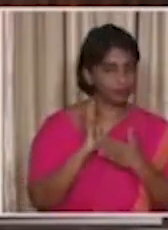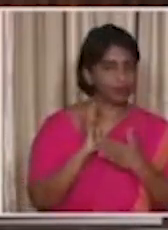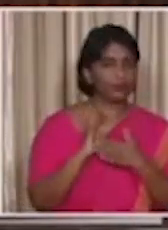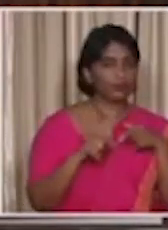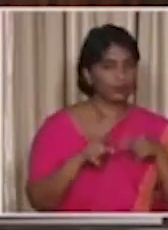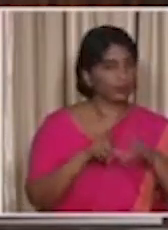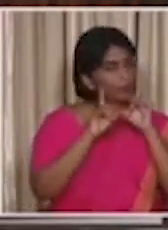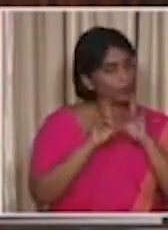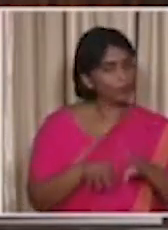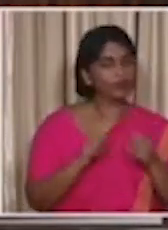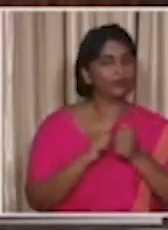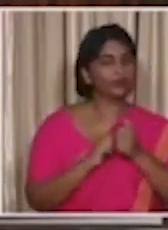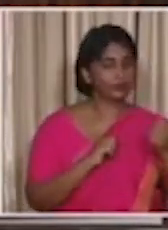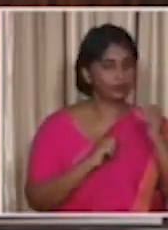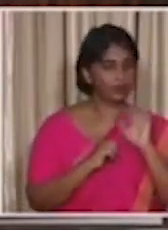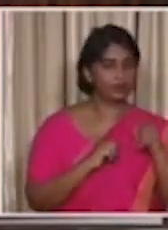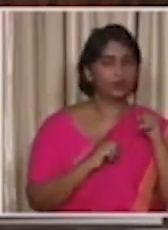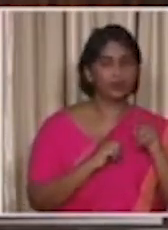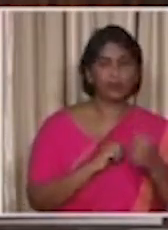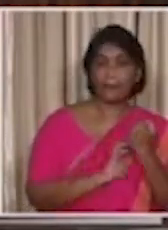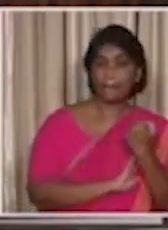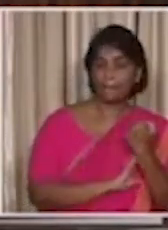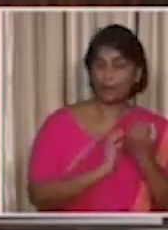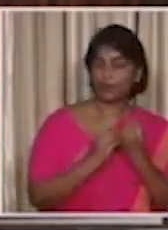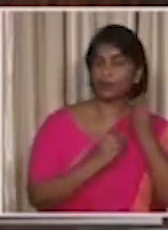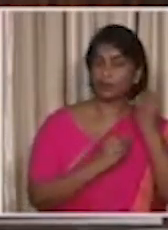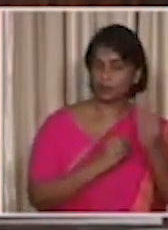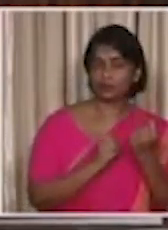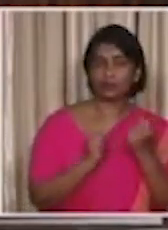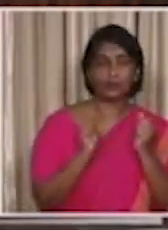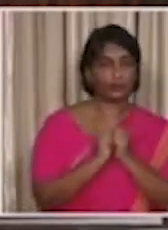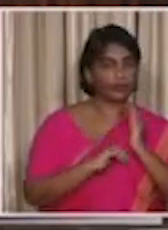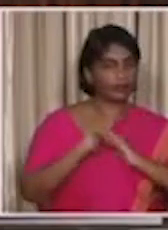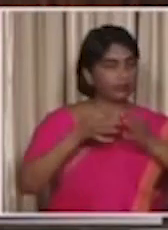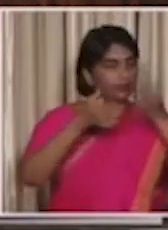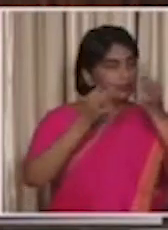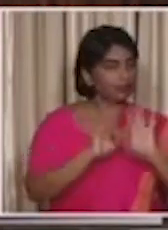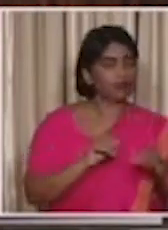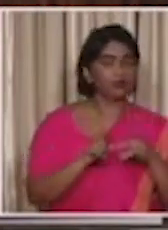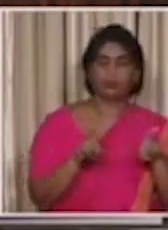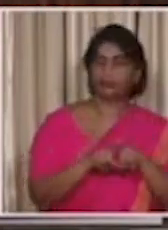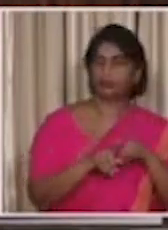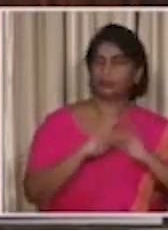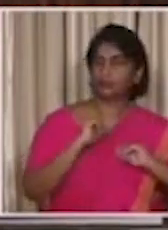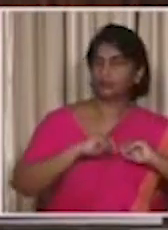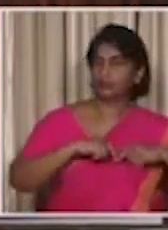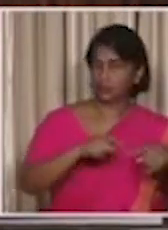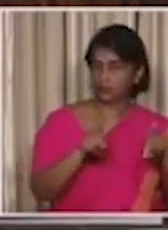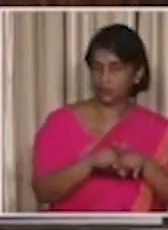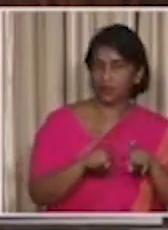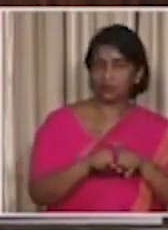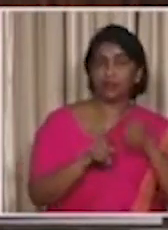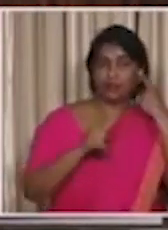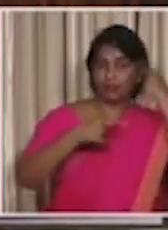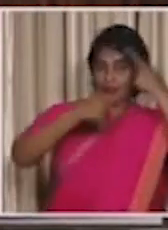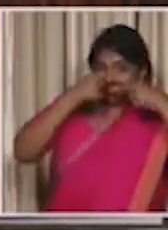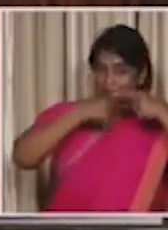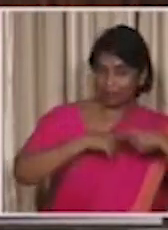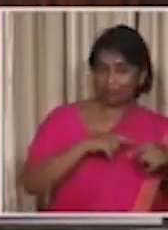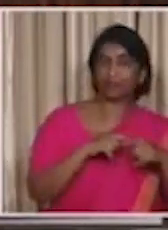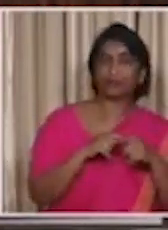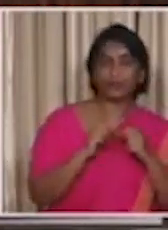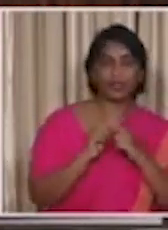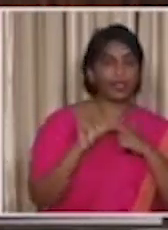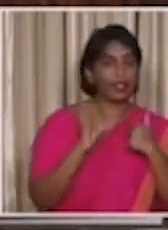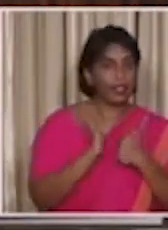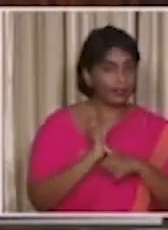මේ අවිරින්ම ක්‍රියා කරනවා. බලය පැවරීමේ ක්‍රියාවලිය විධිමත් හා ක්‍රමවත් කරලීම උදෙසා පහත සඳහන් කරන